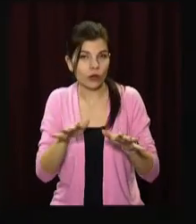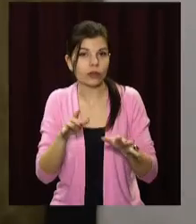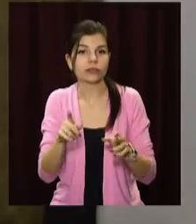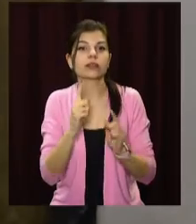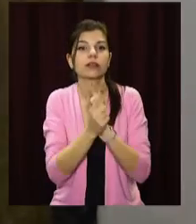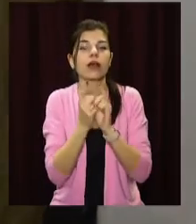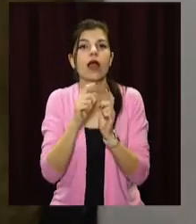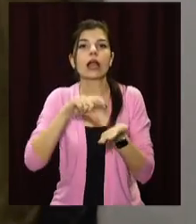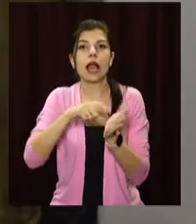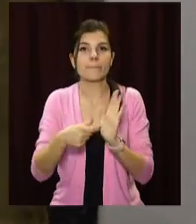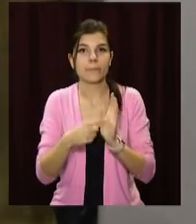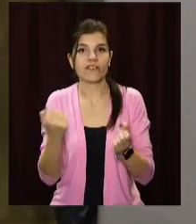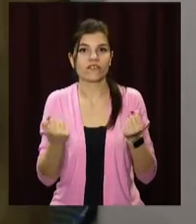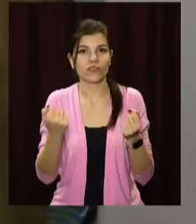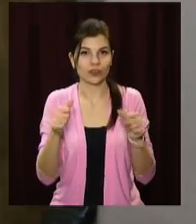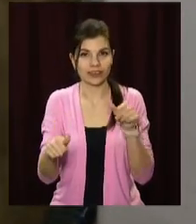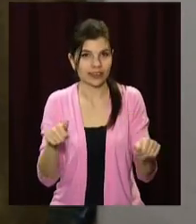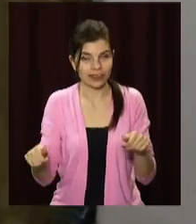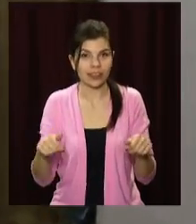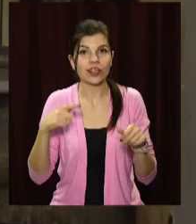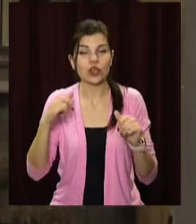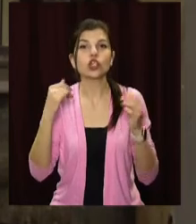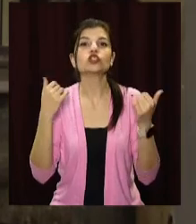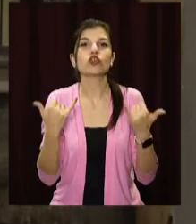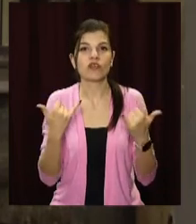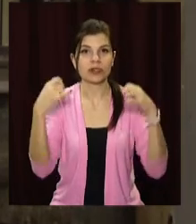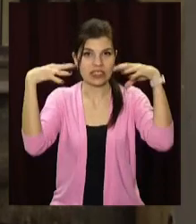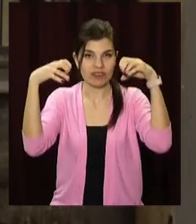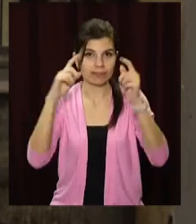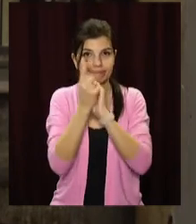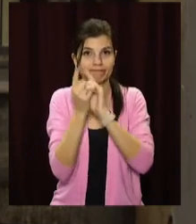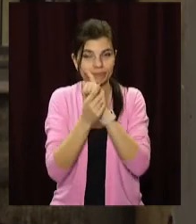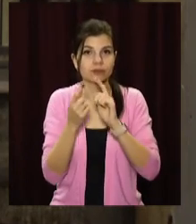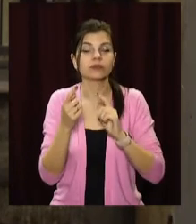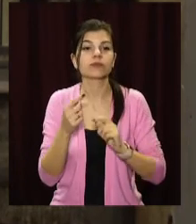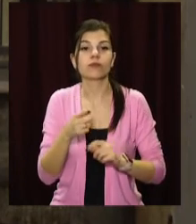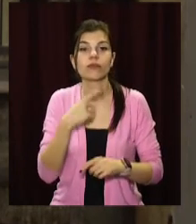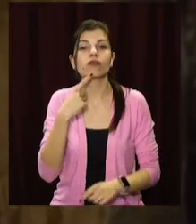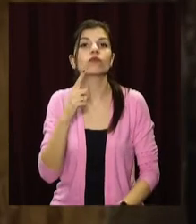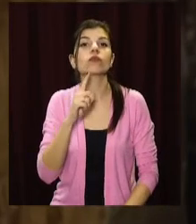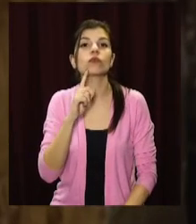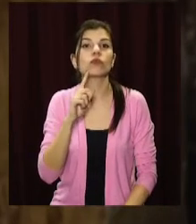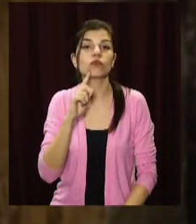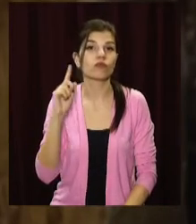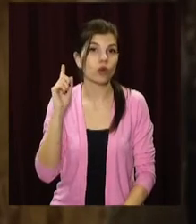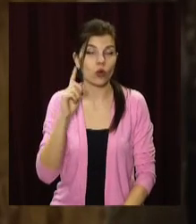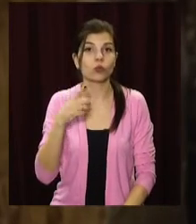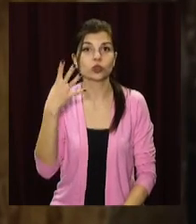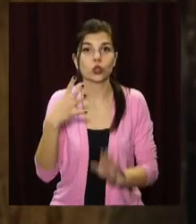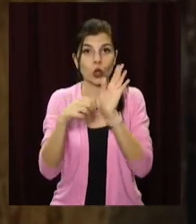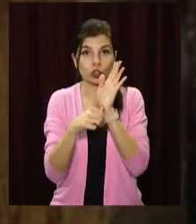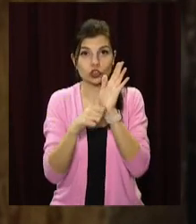кабіни водіїв та монтують сучасне освітлення в салонах. Торік в майстерні капітально відремонтували 46 трамваїв і